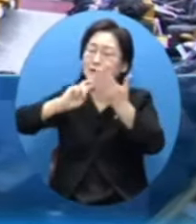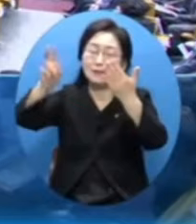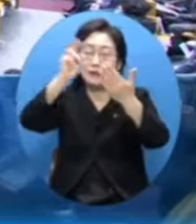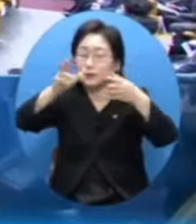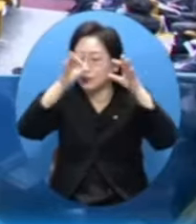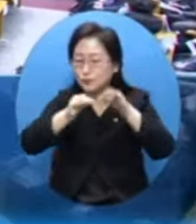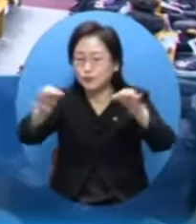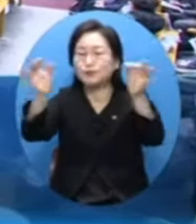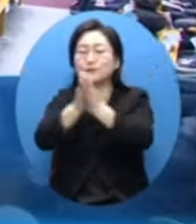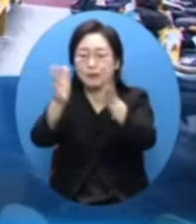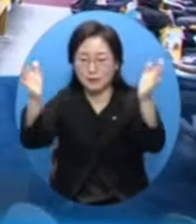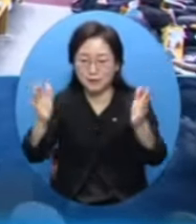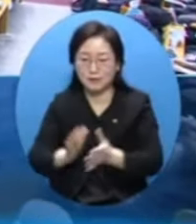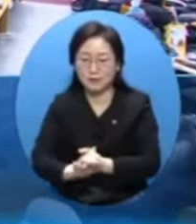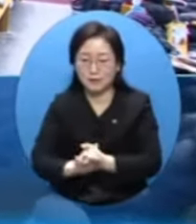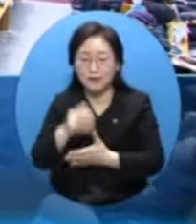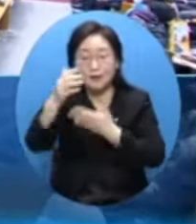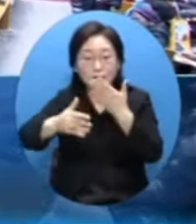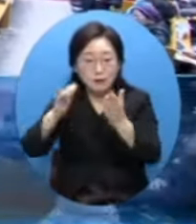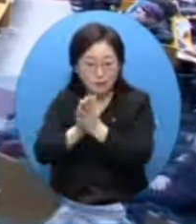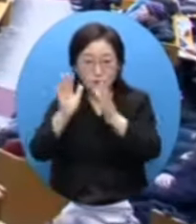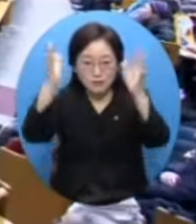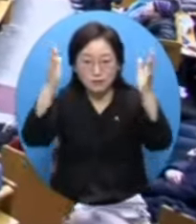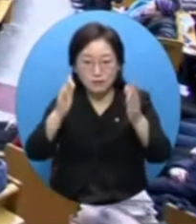찬송하니라. 할렐루야.